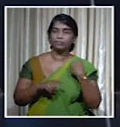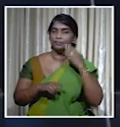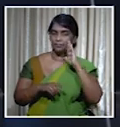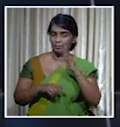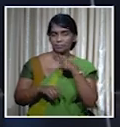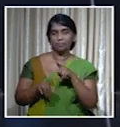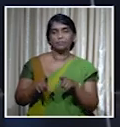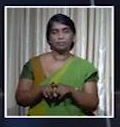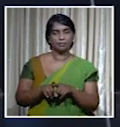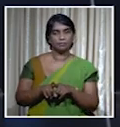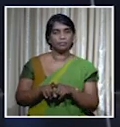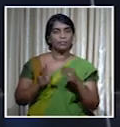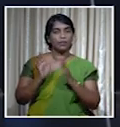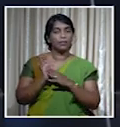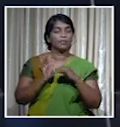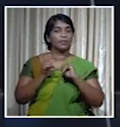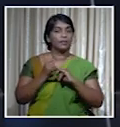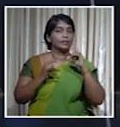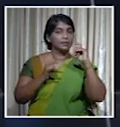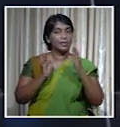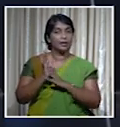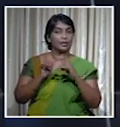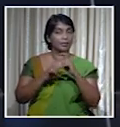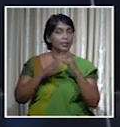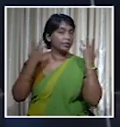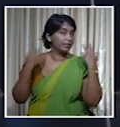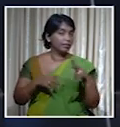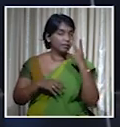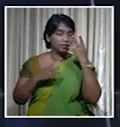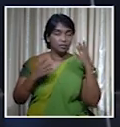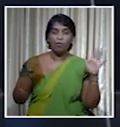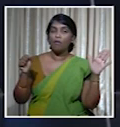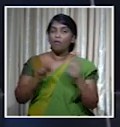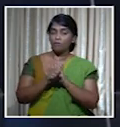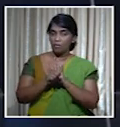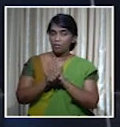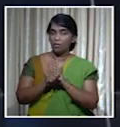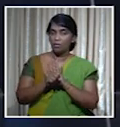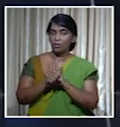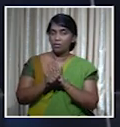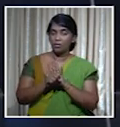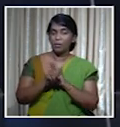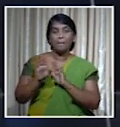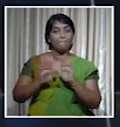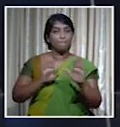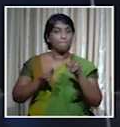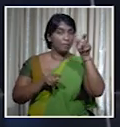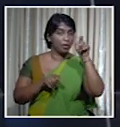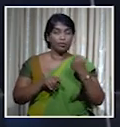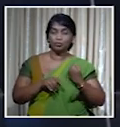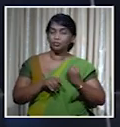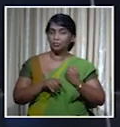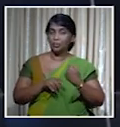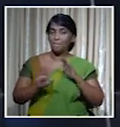සාමාන්‍යයෙන් MSc එකත් MD එකත් අවසන් කරලා සම්පූර්ණ ඒ පරිපාලන නිලධාරික වෛද්‍ය